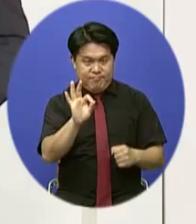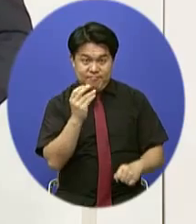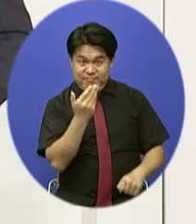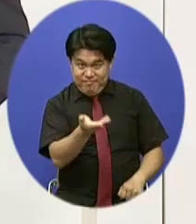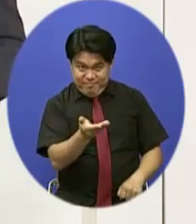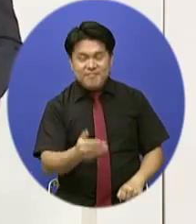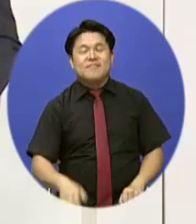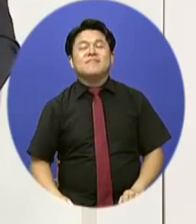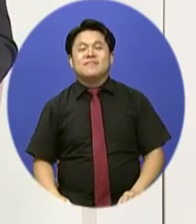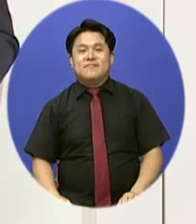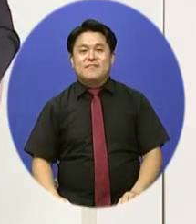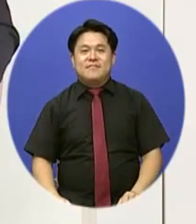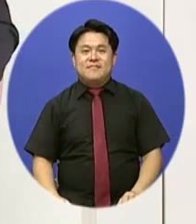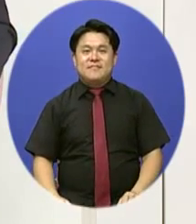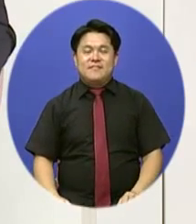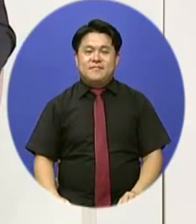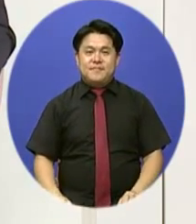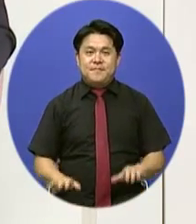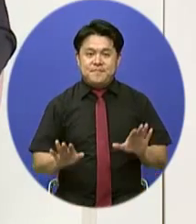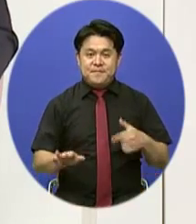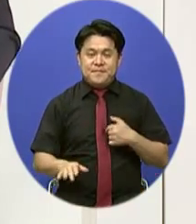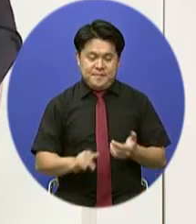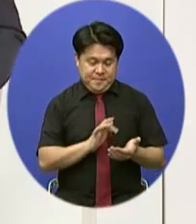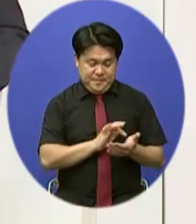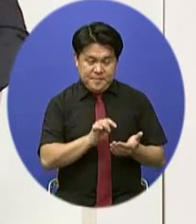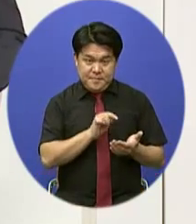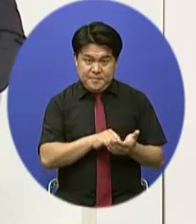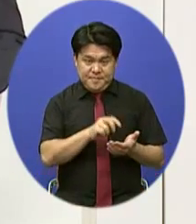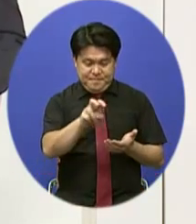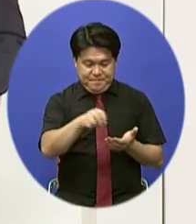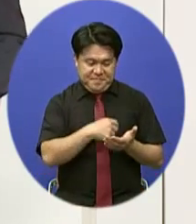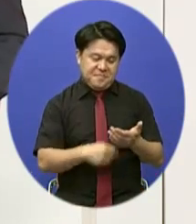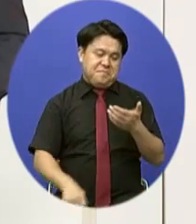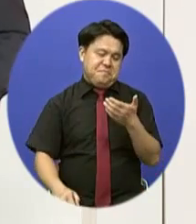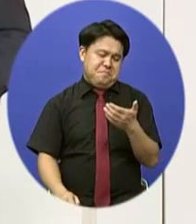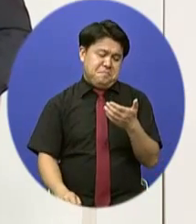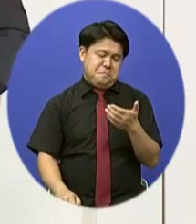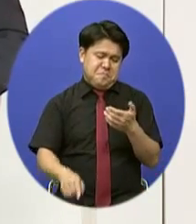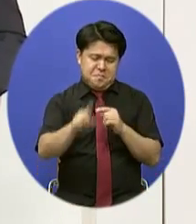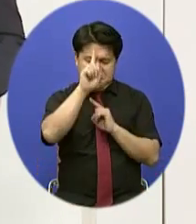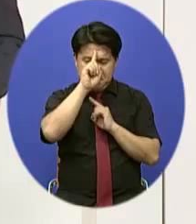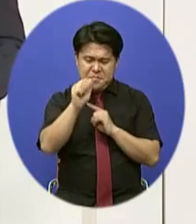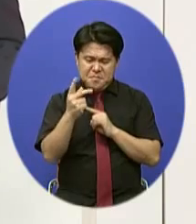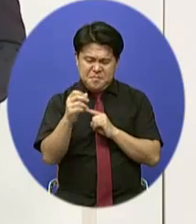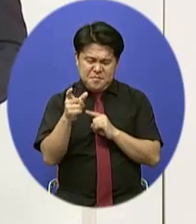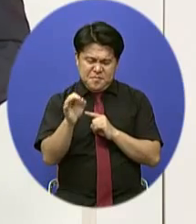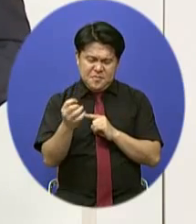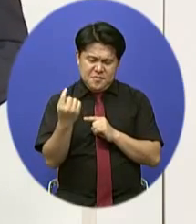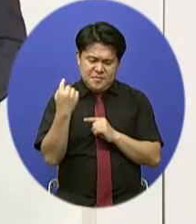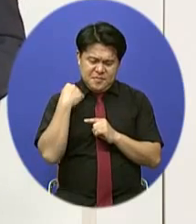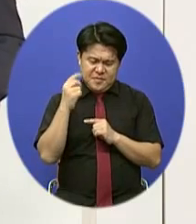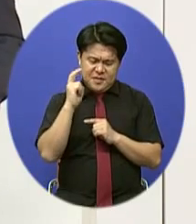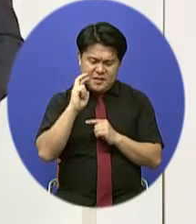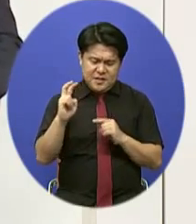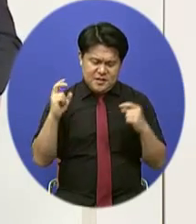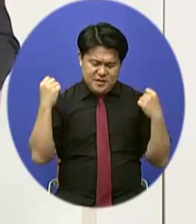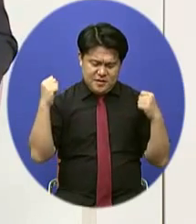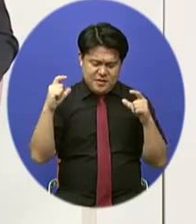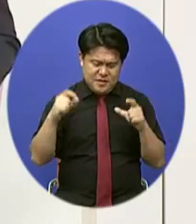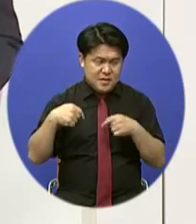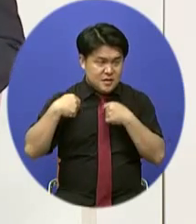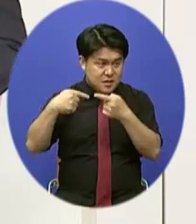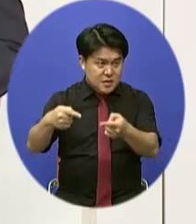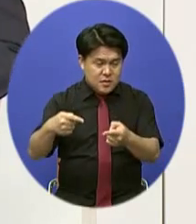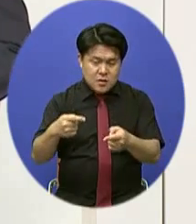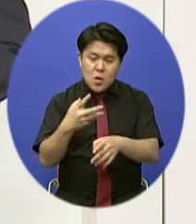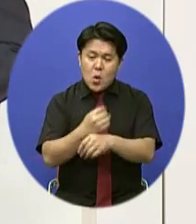네 이효정 씨 네. 지금 제 핸드폰에 네. 문자가 왔어요. 뭐? 이효정 씨 어제 가요 무대만 나갔다고 그러지 네. 날짜는